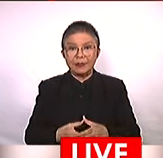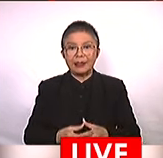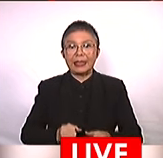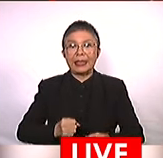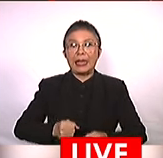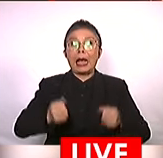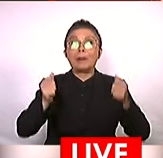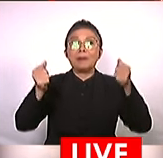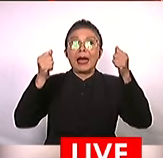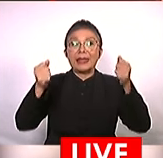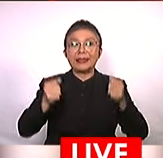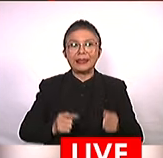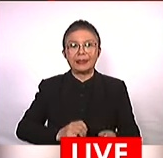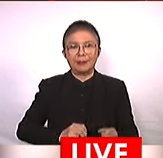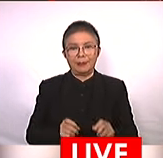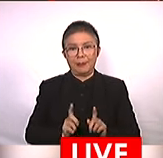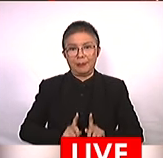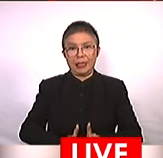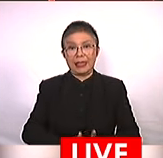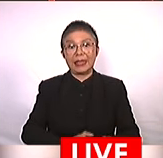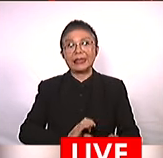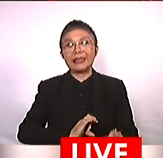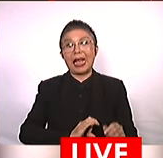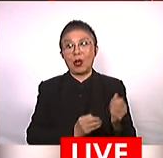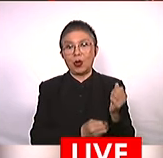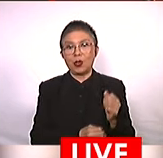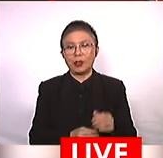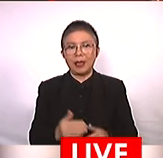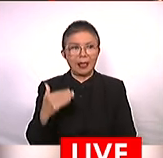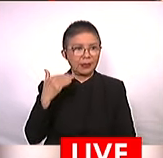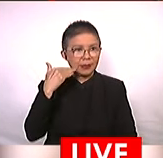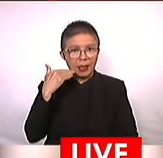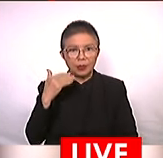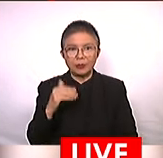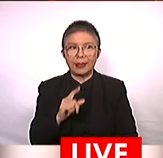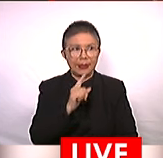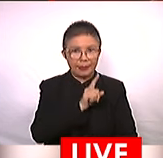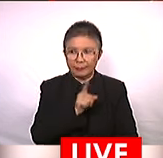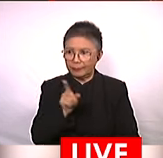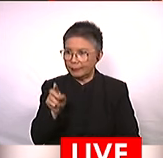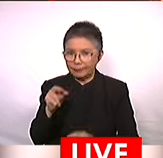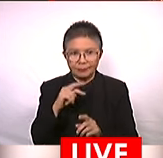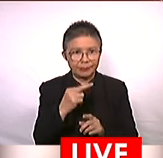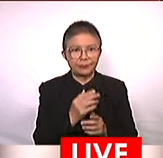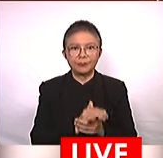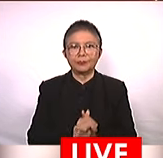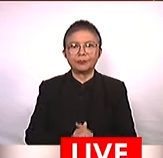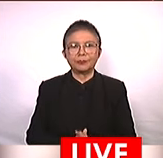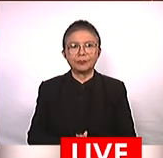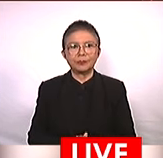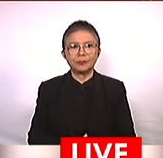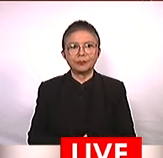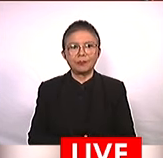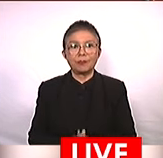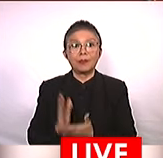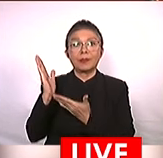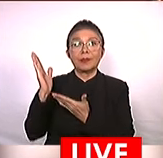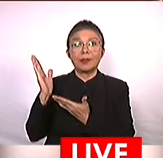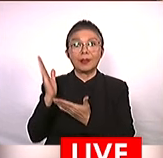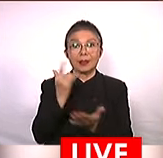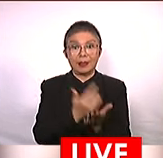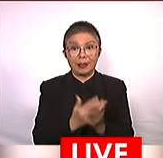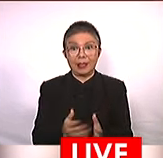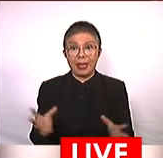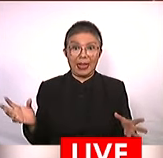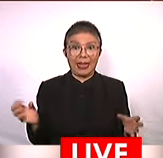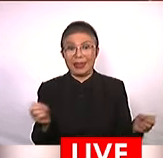calon menempatkan petugas yang dapat menjaga ketertiban dan keamanan selama debat berlangsung ketentuan debat